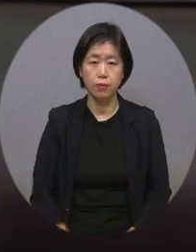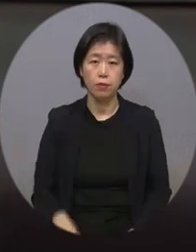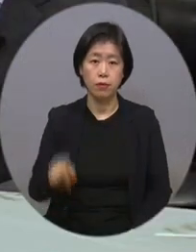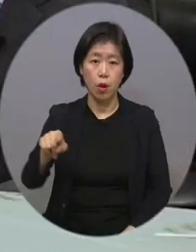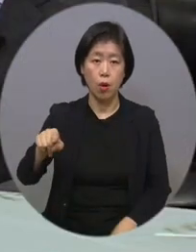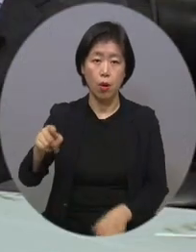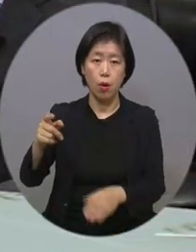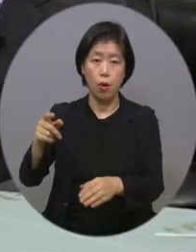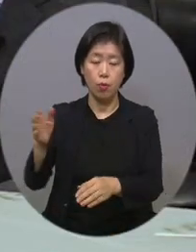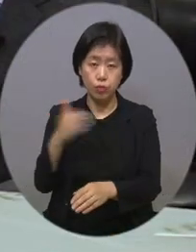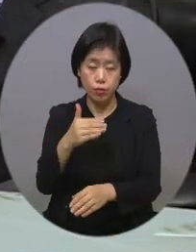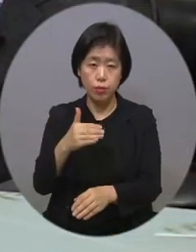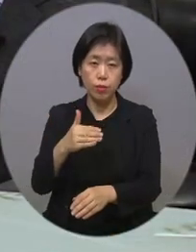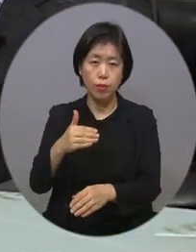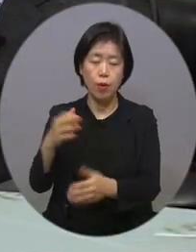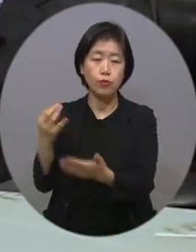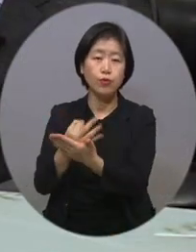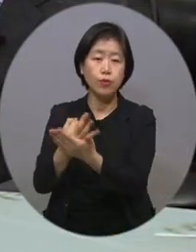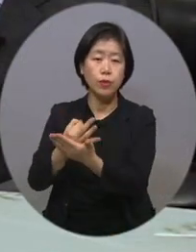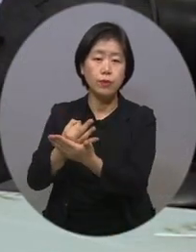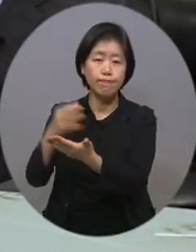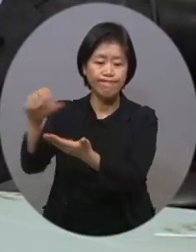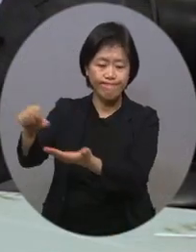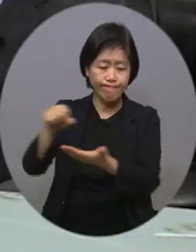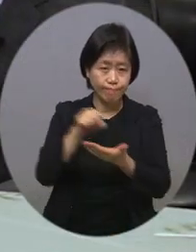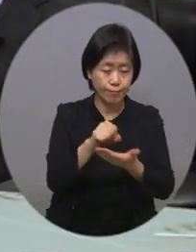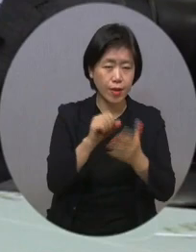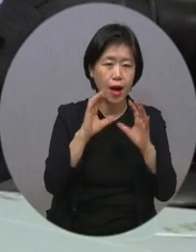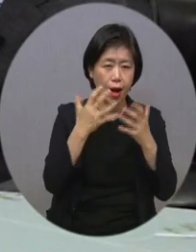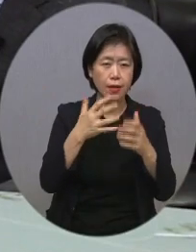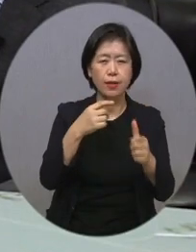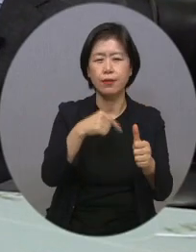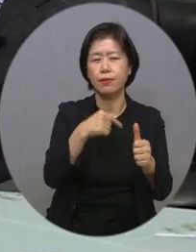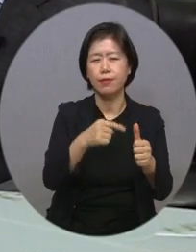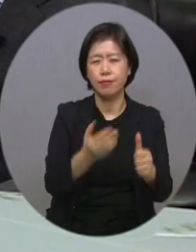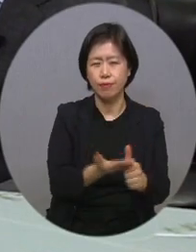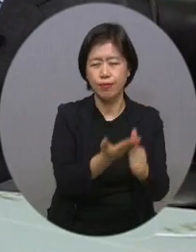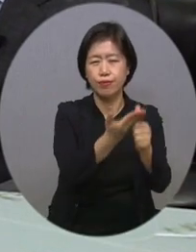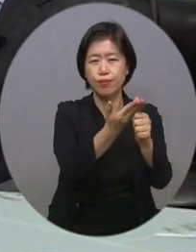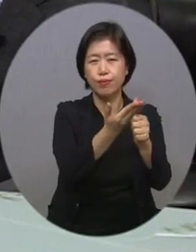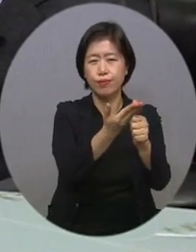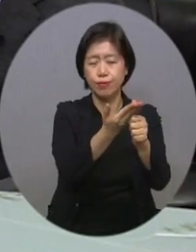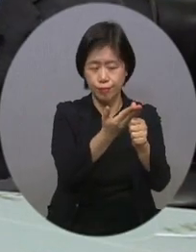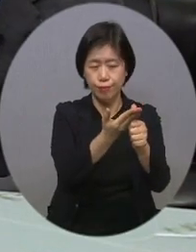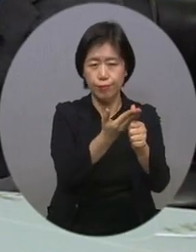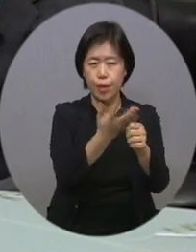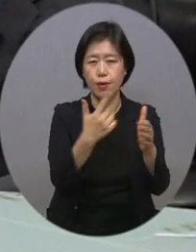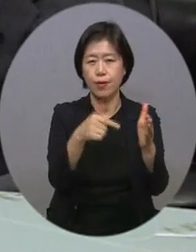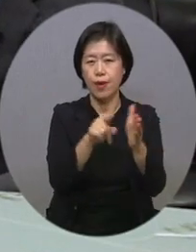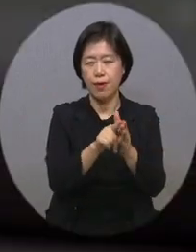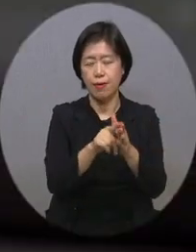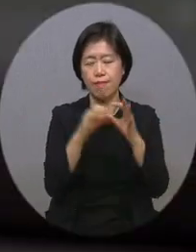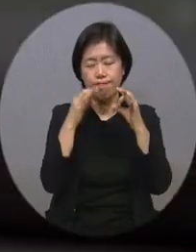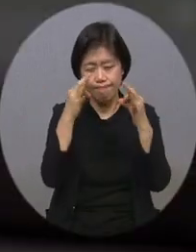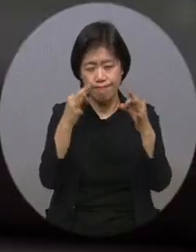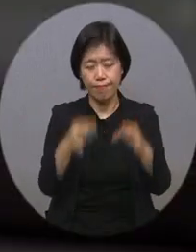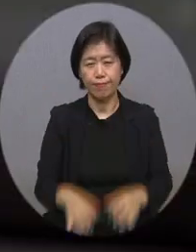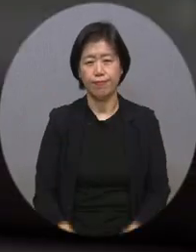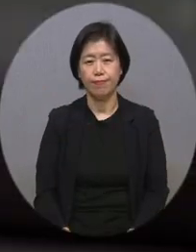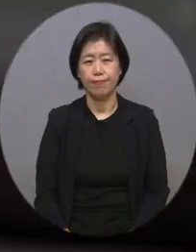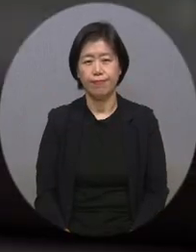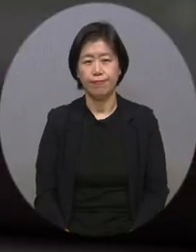저는 우리 아이들 교육에 다 투자하려고 아이들 다 키워주는 걸로. 기본적인 계획은 꿈은 그렇습니다. 근데